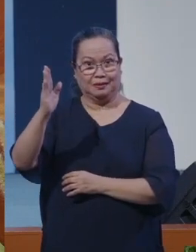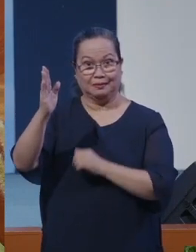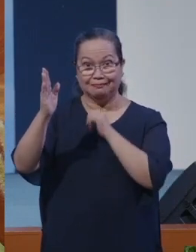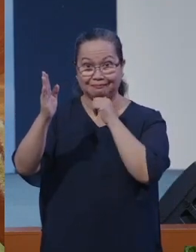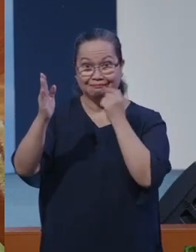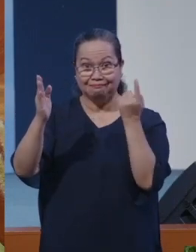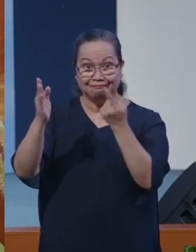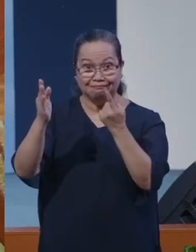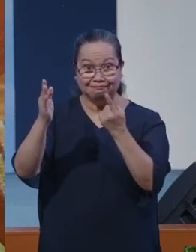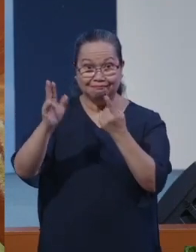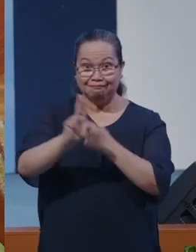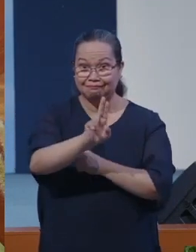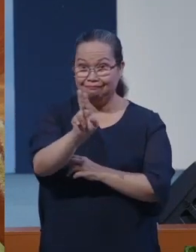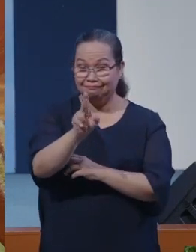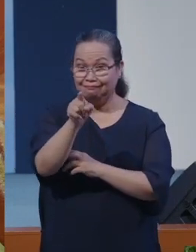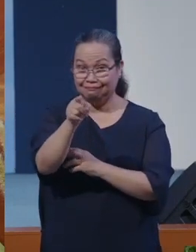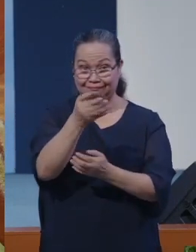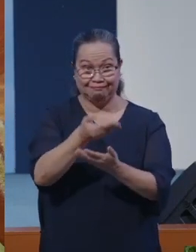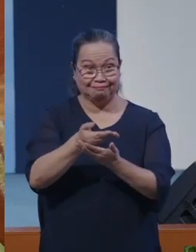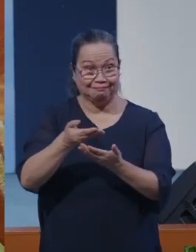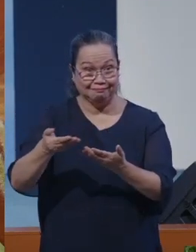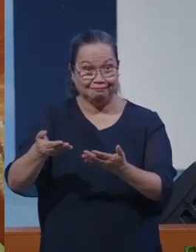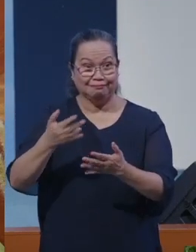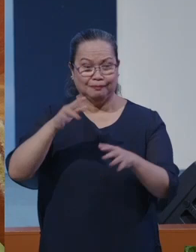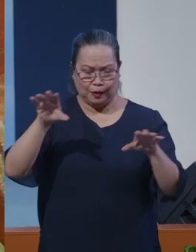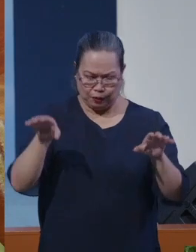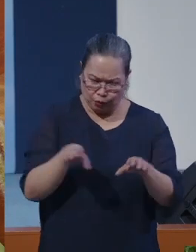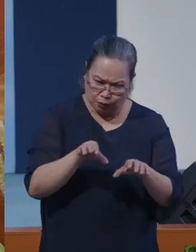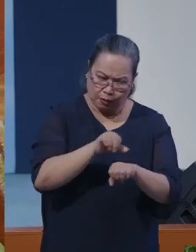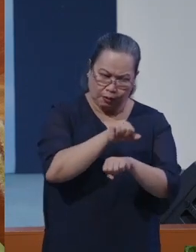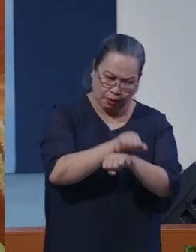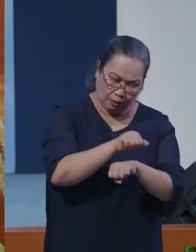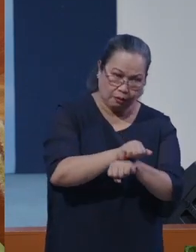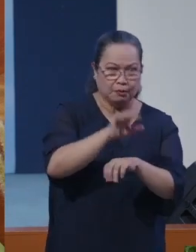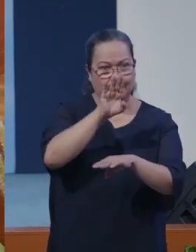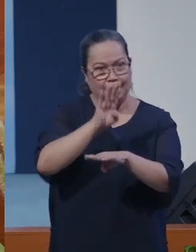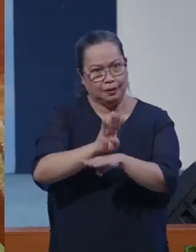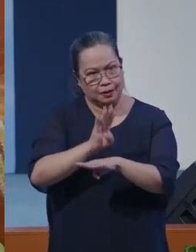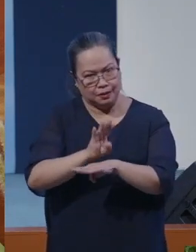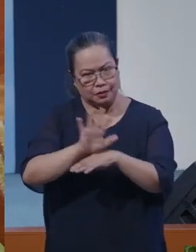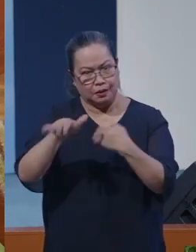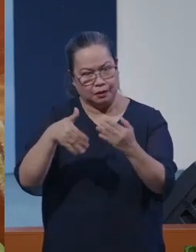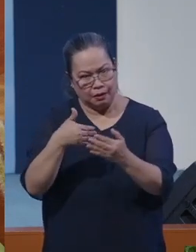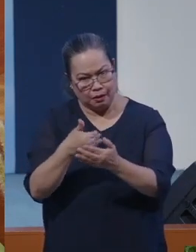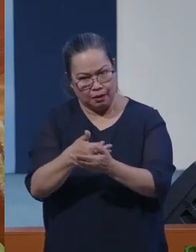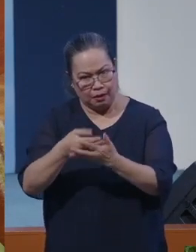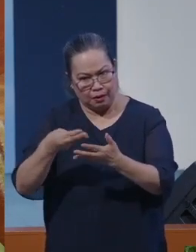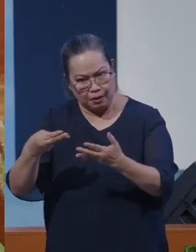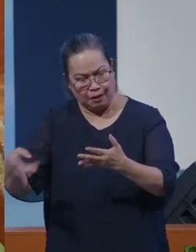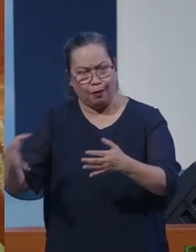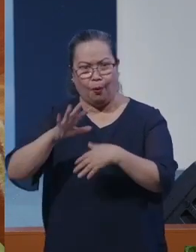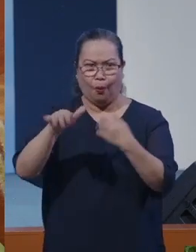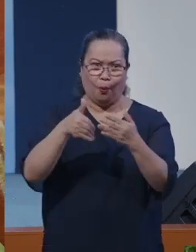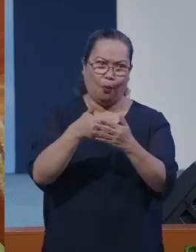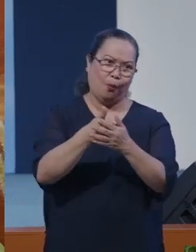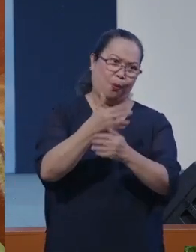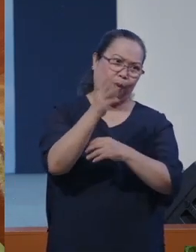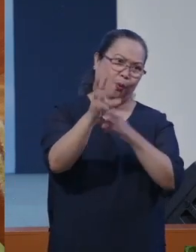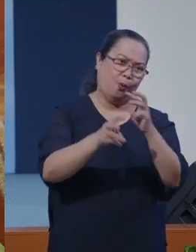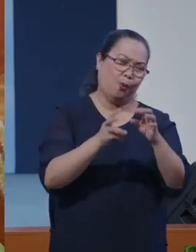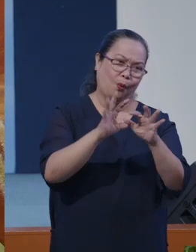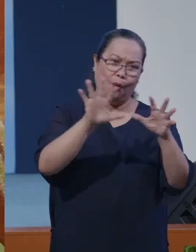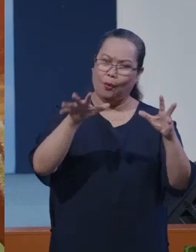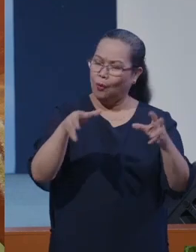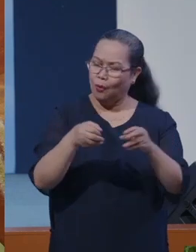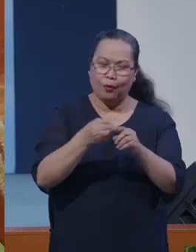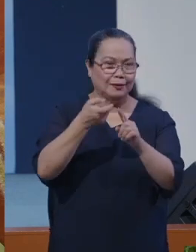Ang ginagamit natin sa ating pagtatrabaho, sa pagnenegosyo, ang minerals, ang natural resources, galing lahat